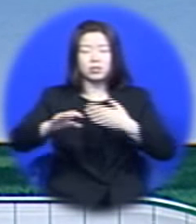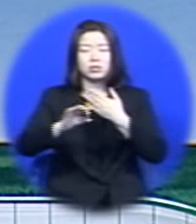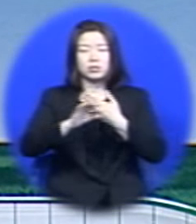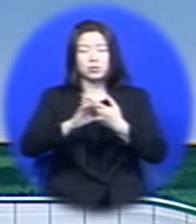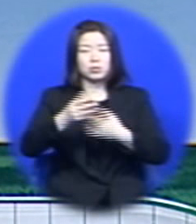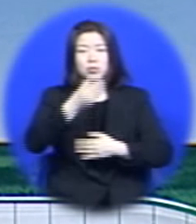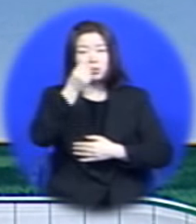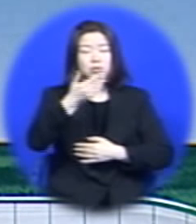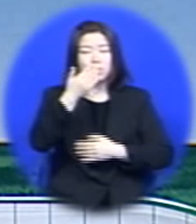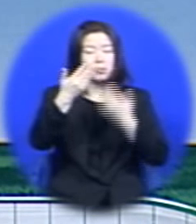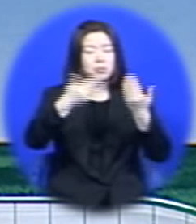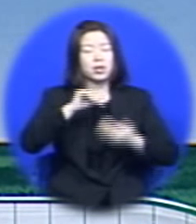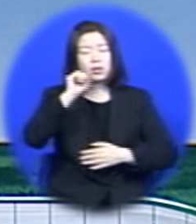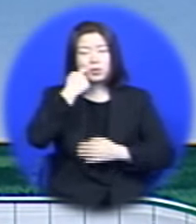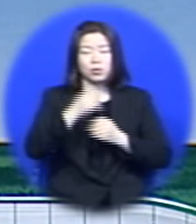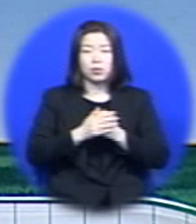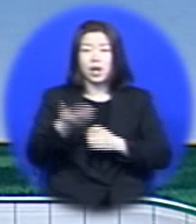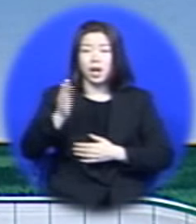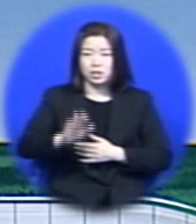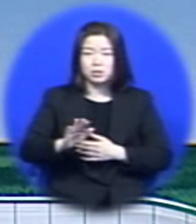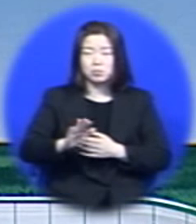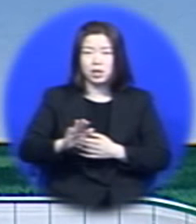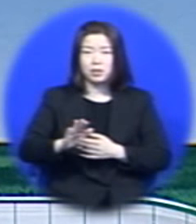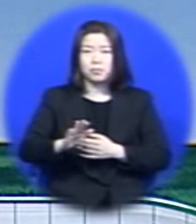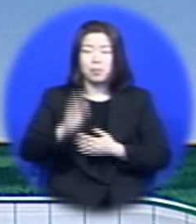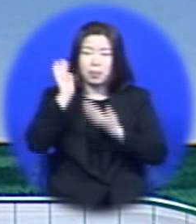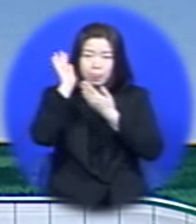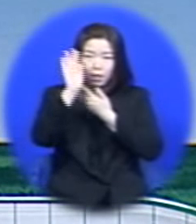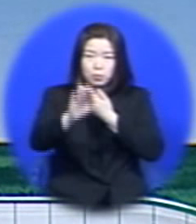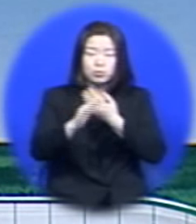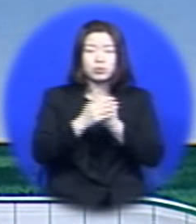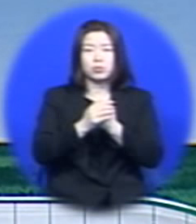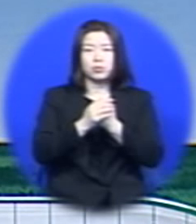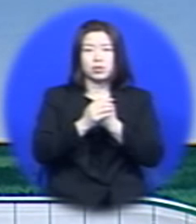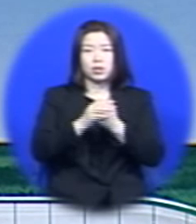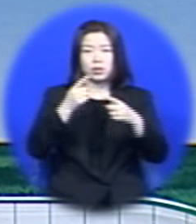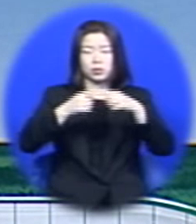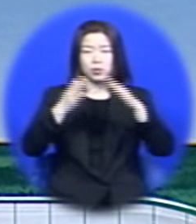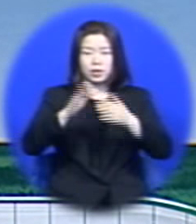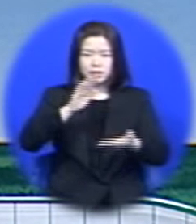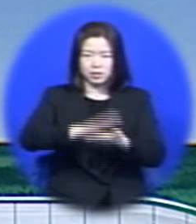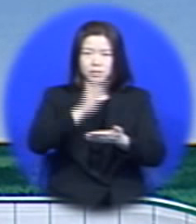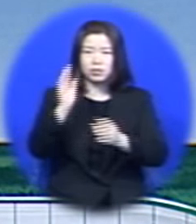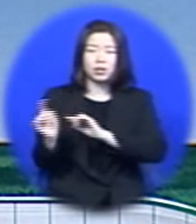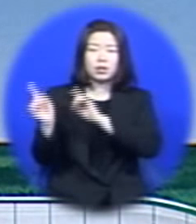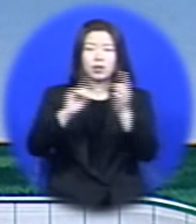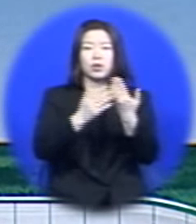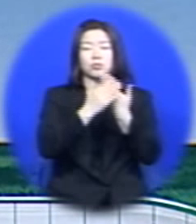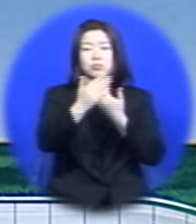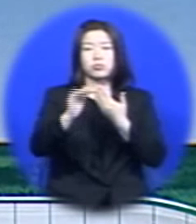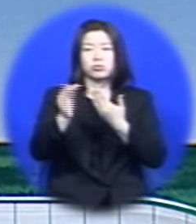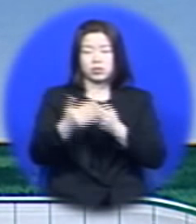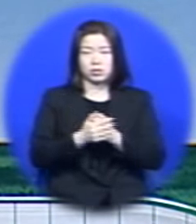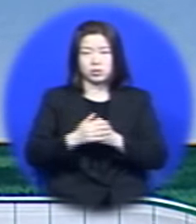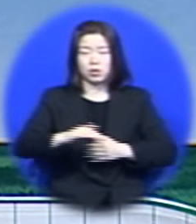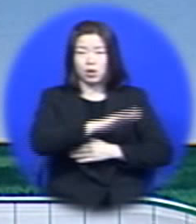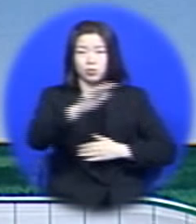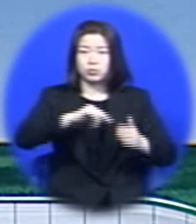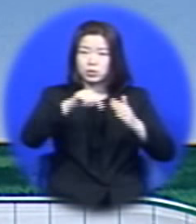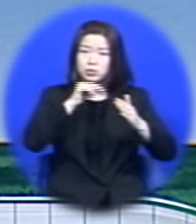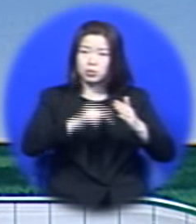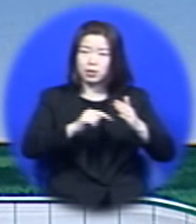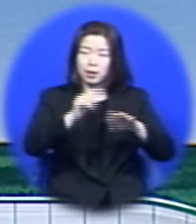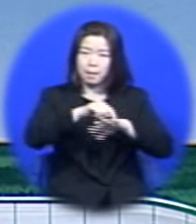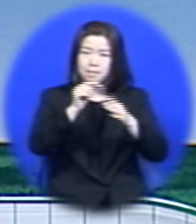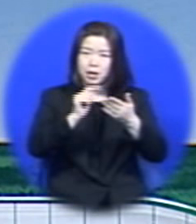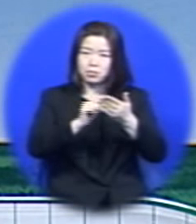그런데 놀랍게도 교회가 뜨겁게 부흥되기 시작했어요. 그 다음부터 우리 속에 마음이 하나가 되지 못하는